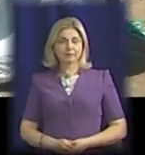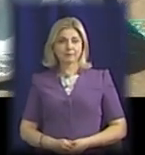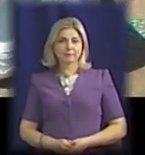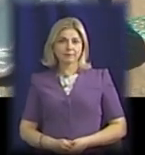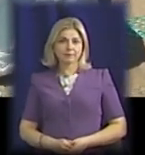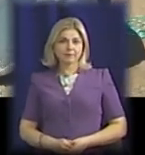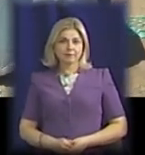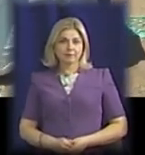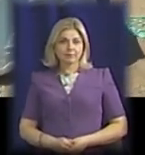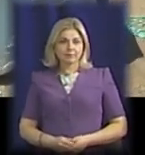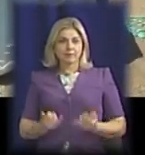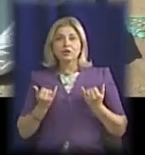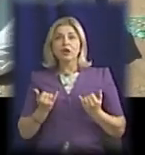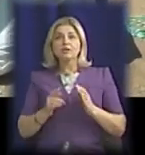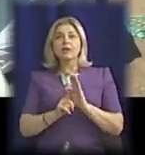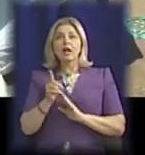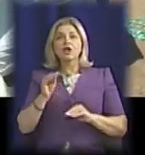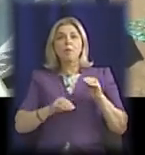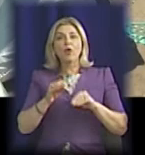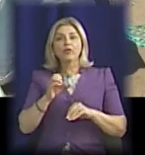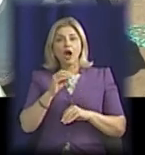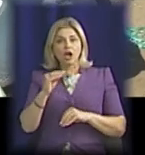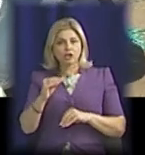Зараз починаємо монтаж так званого пакера.